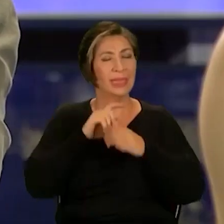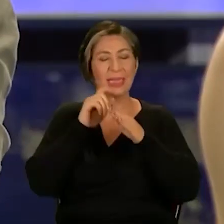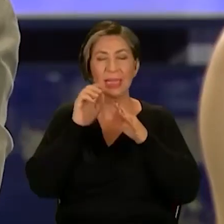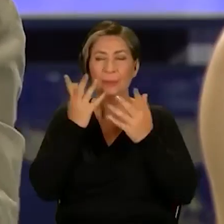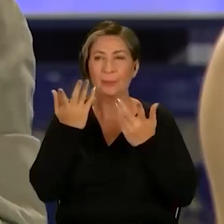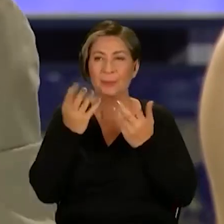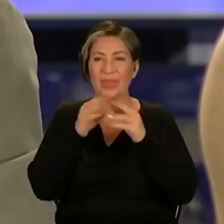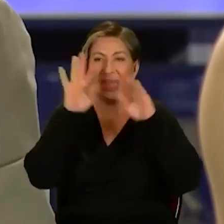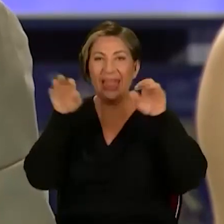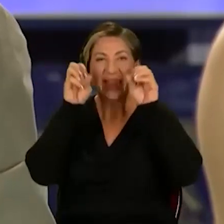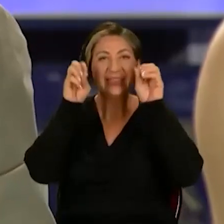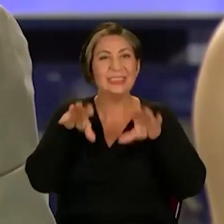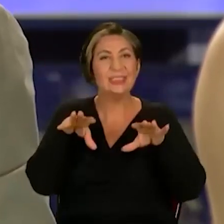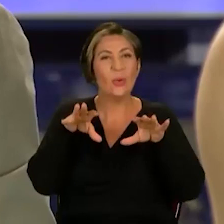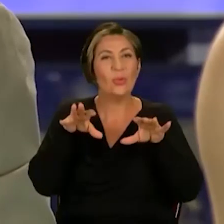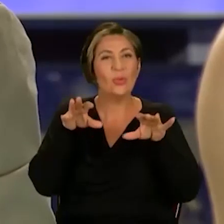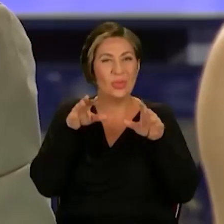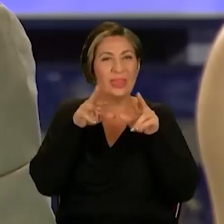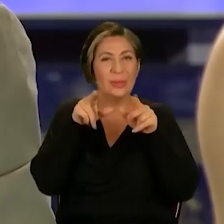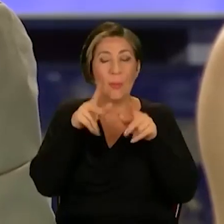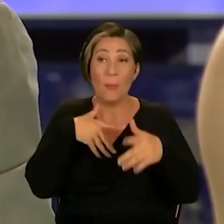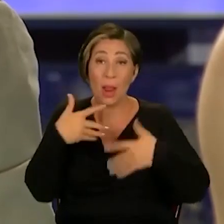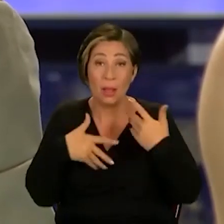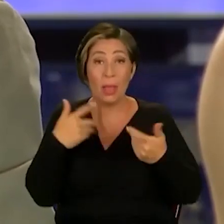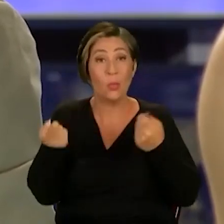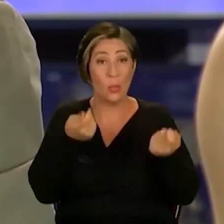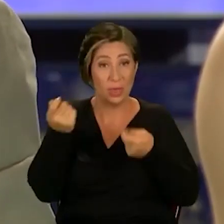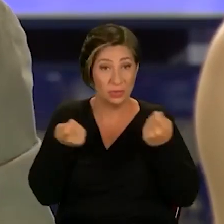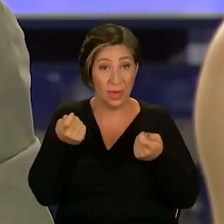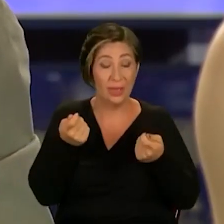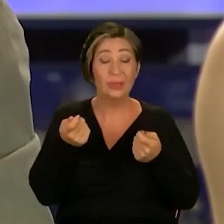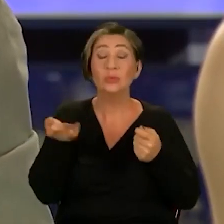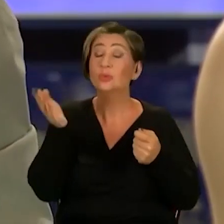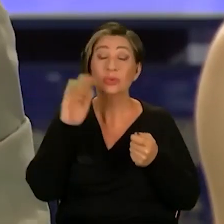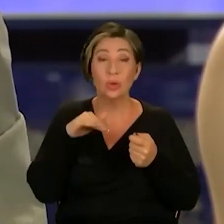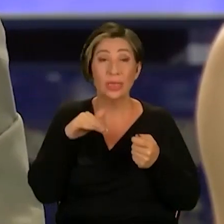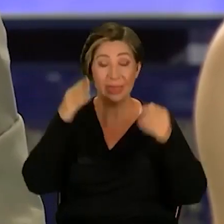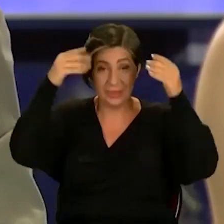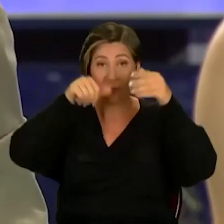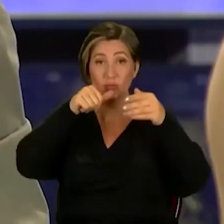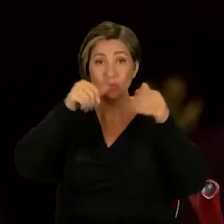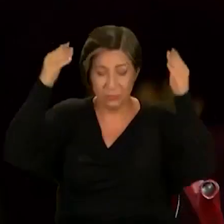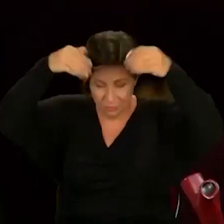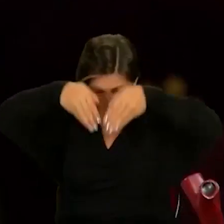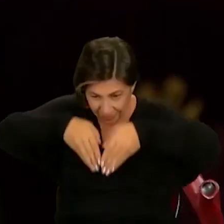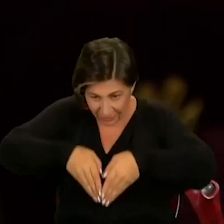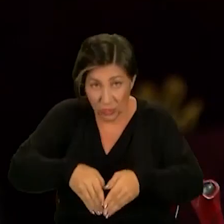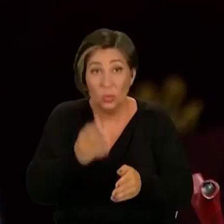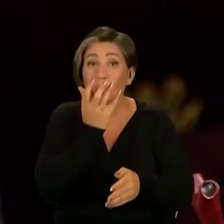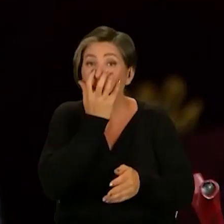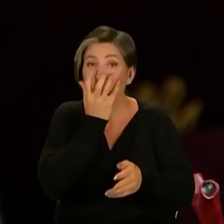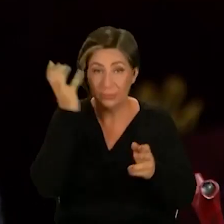illüzyonla ilgili uğraşlar, meraklar ve sonra dalış, tüple dalıyorsunuz.